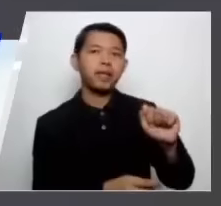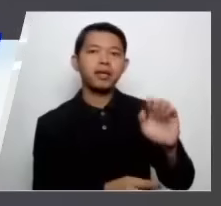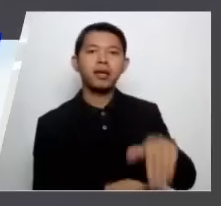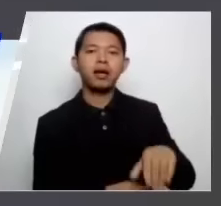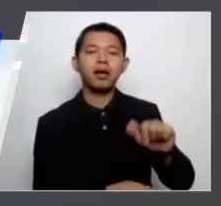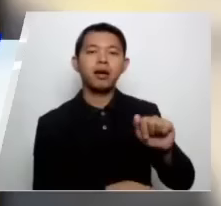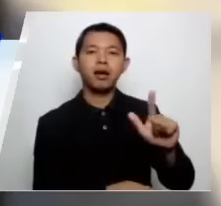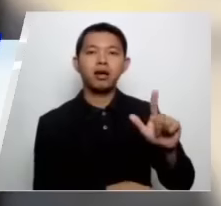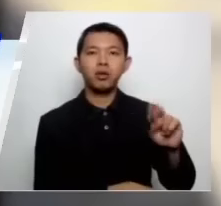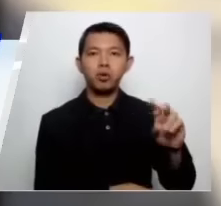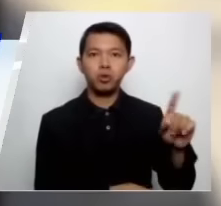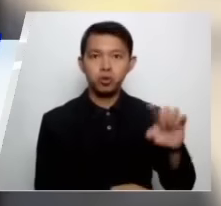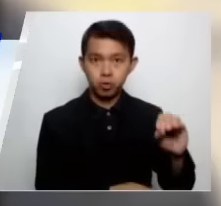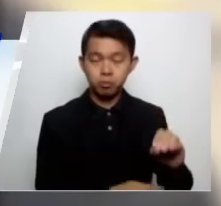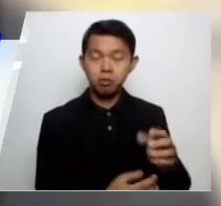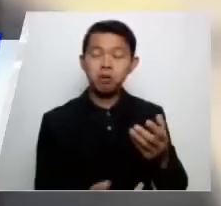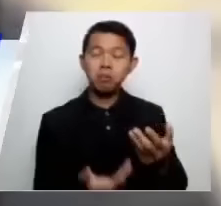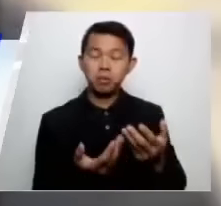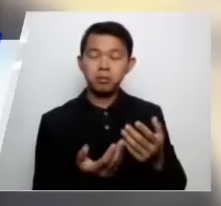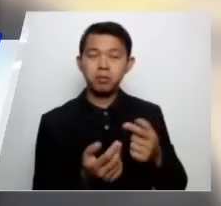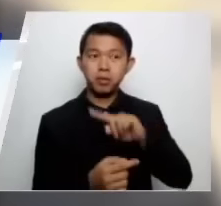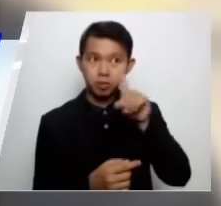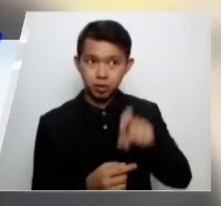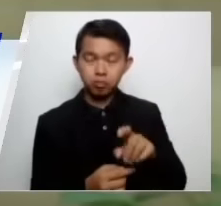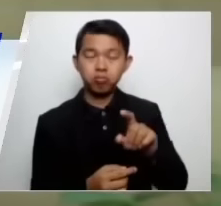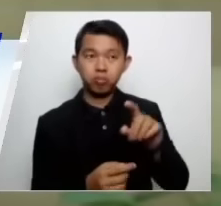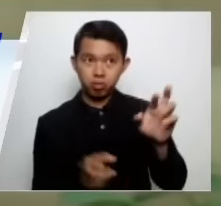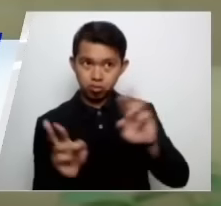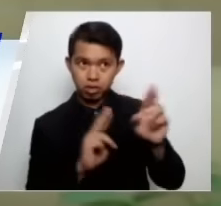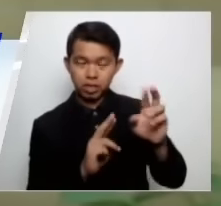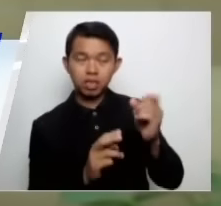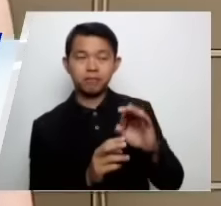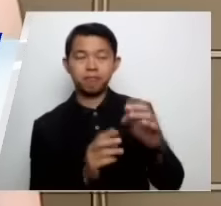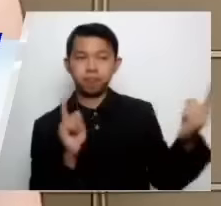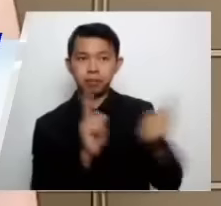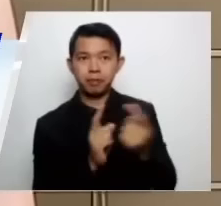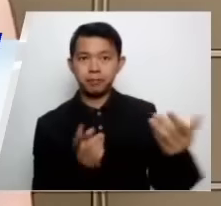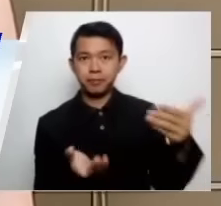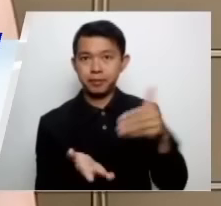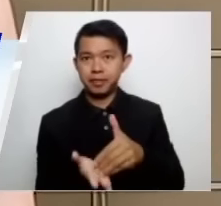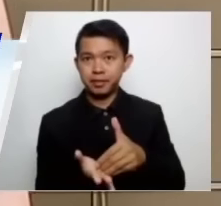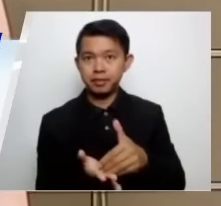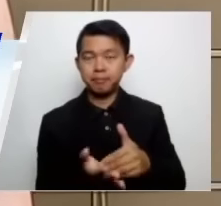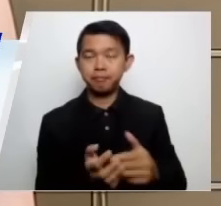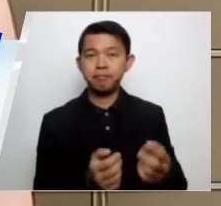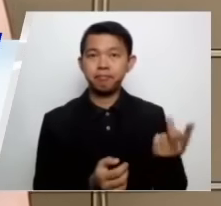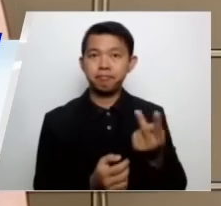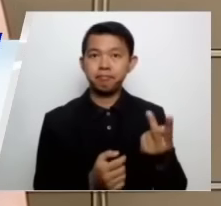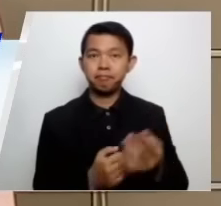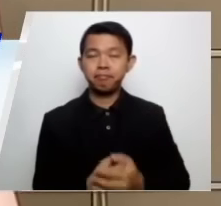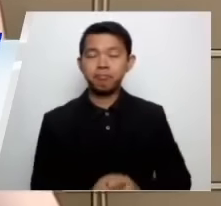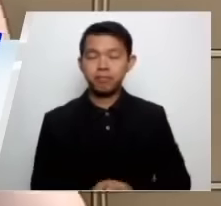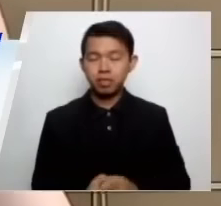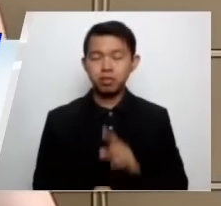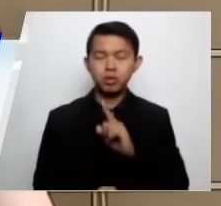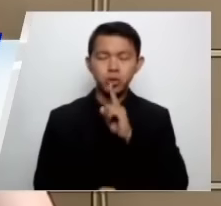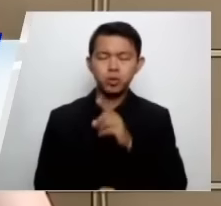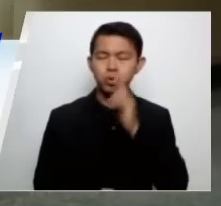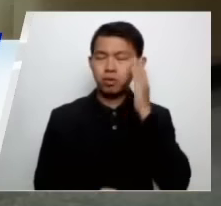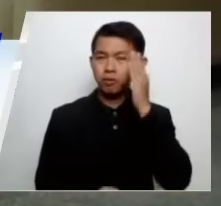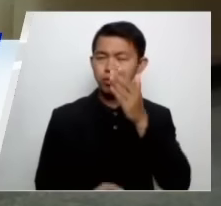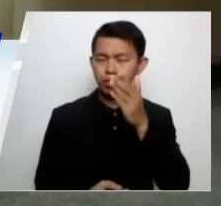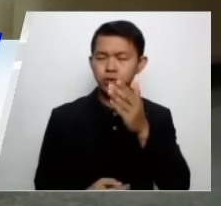handa na kaya siya sakaling mag-cruise ang landas nila? How do you feel that, you know? Dadating naman talaga yung day na babalik siya sa